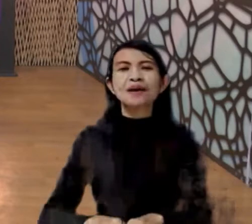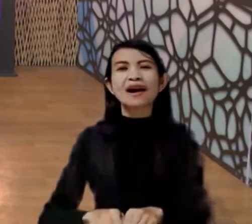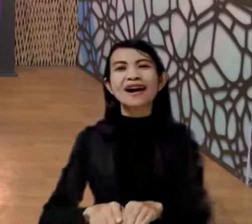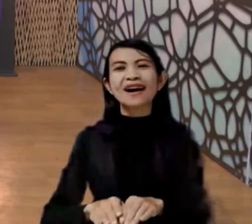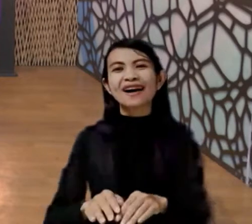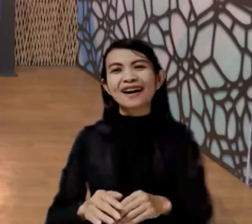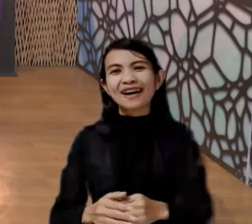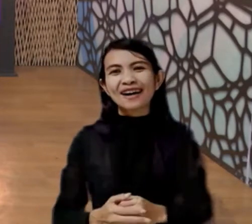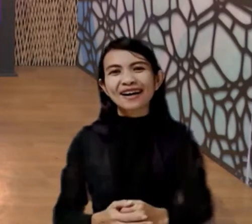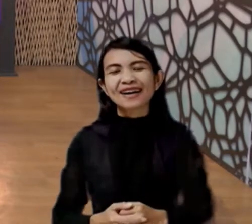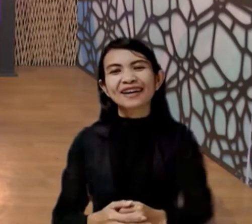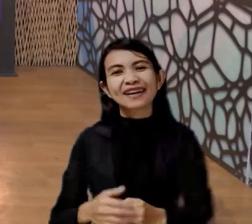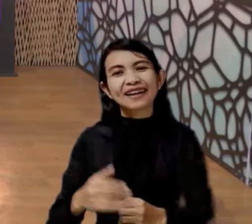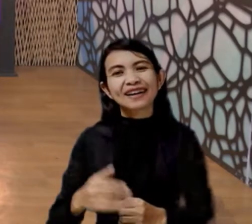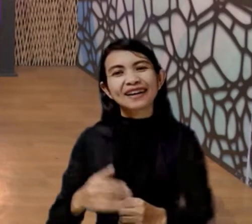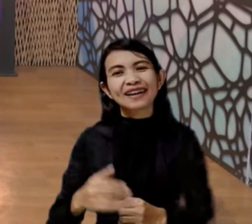lembah, yang